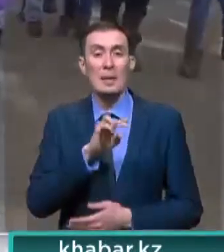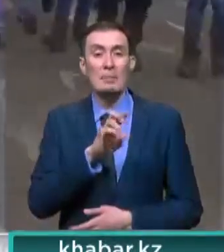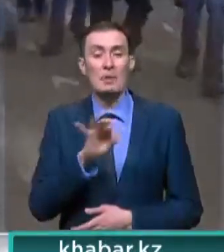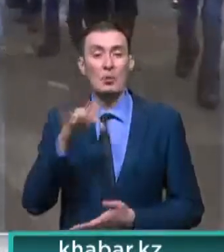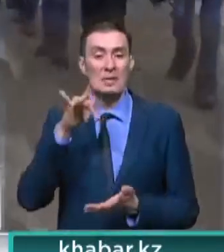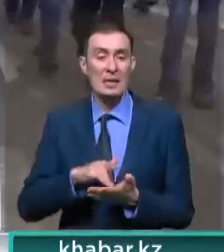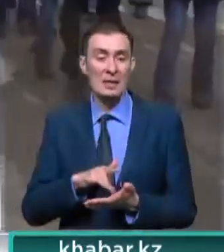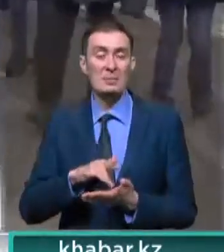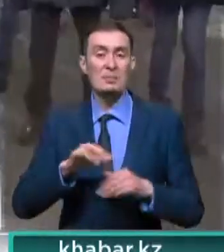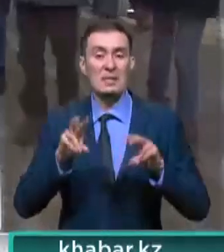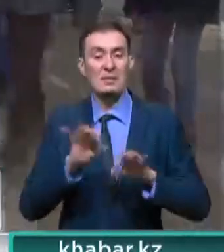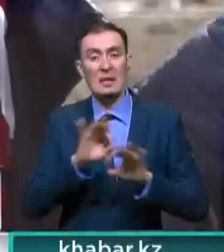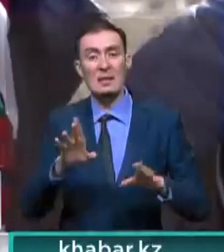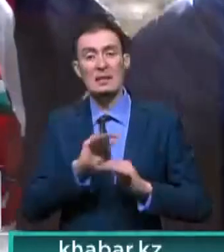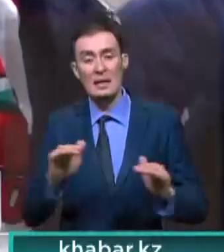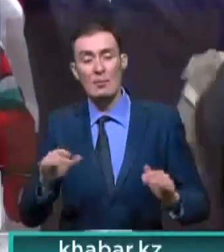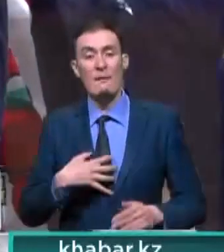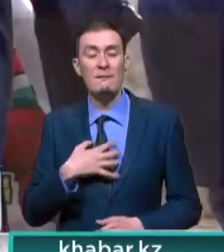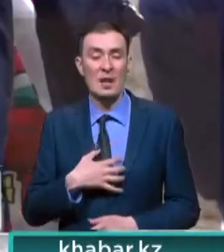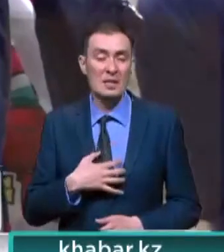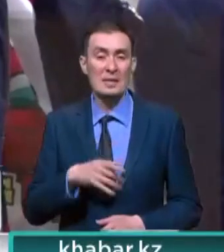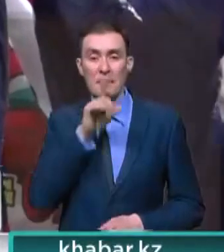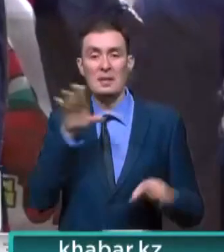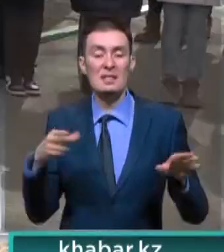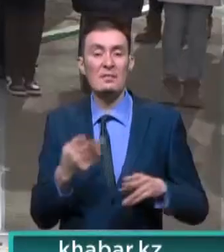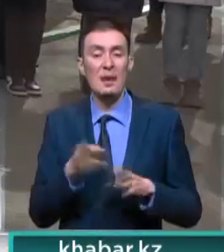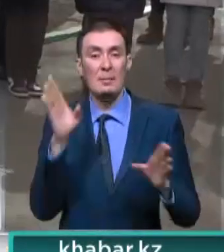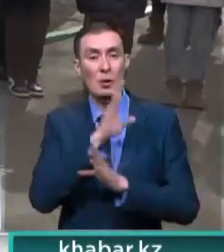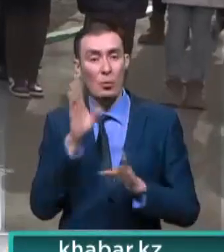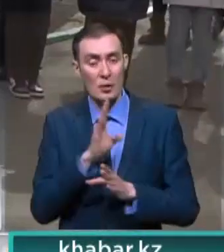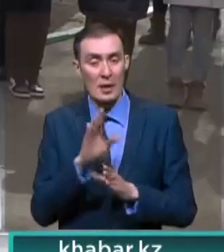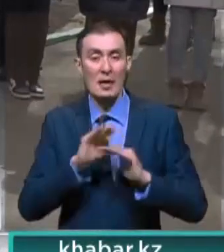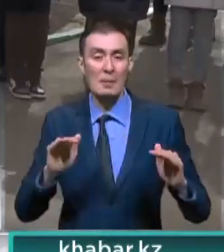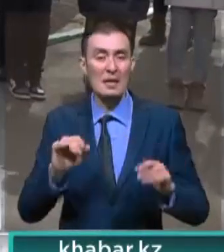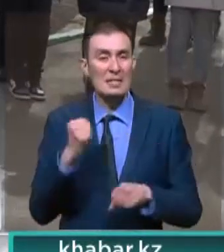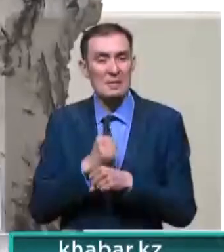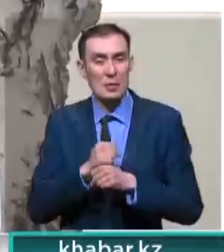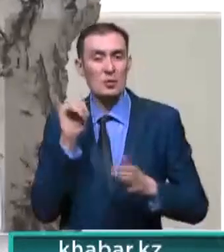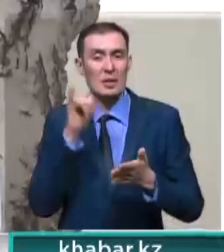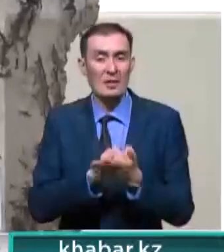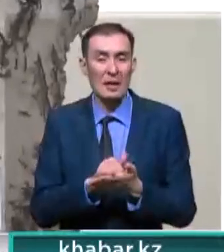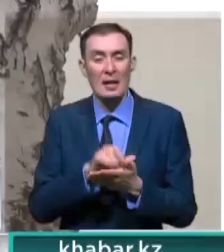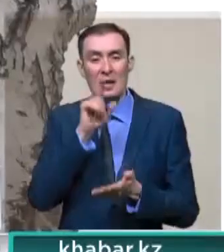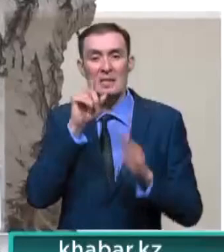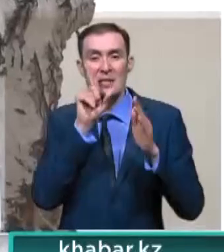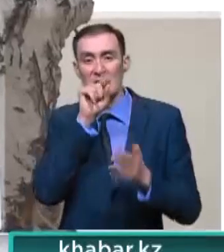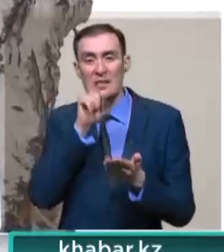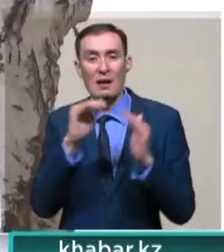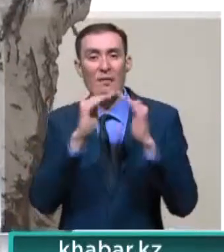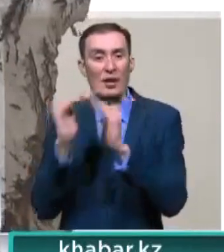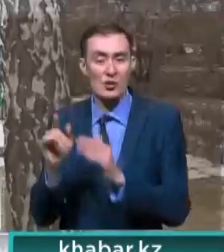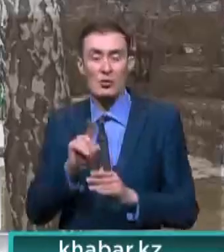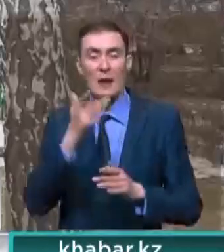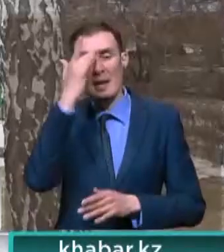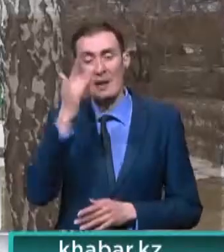юным орнитологам рассказали о важности роли пернатых в экосистеме ребята смастерили и установили для них скворечники чтобы